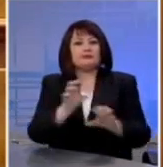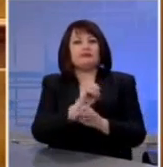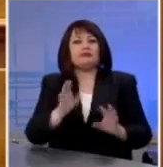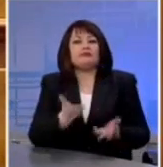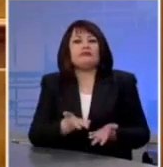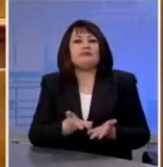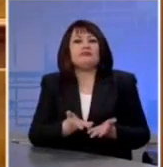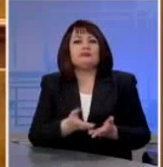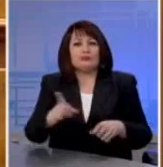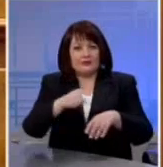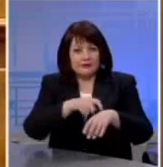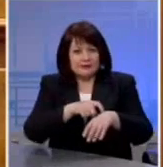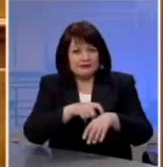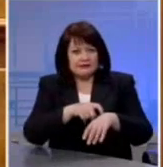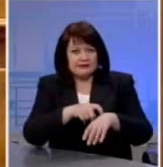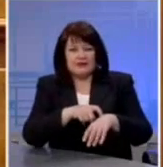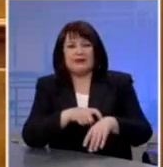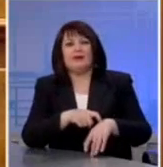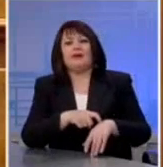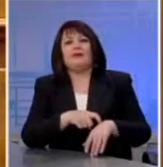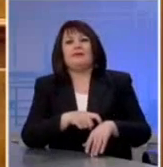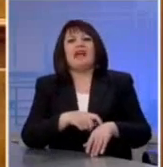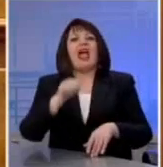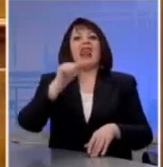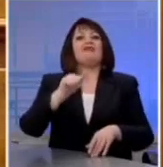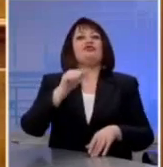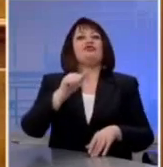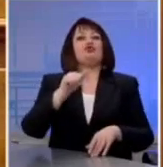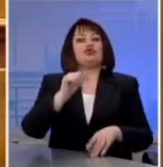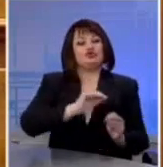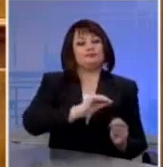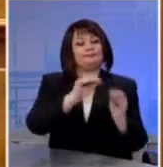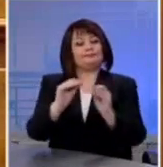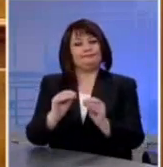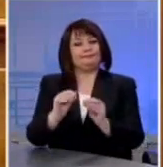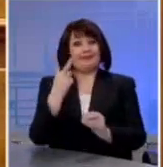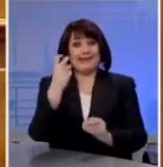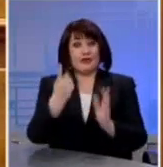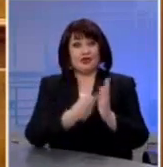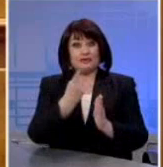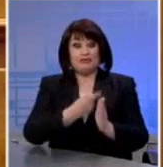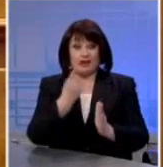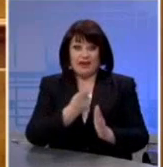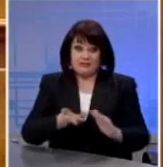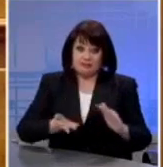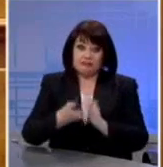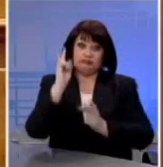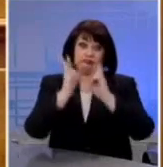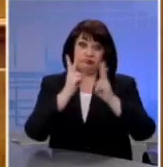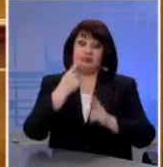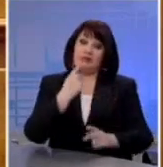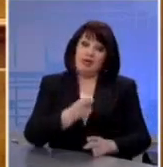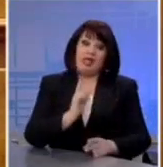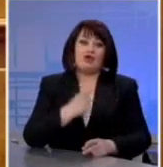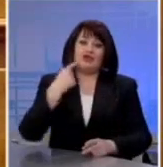στη στήλη που σήμερα τον πήρε μεταγραφή ο Αλαφούζος, τον κύριο αυτόν, 20 δημοσιεύματα συκοφαντική δυσφήμιση.